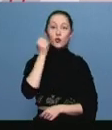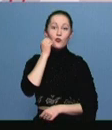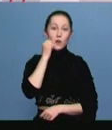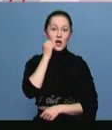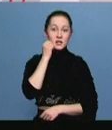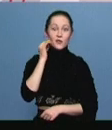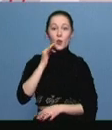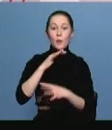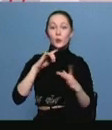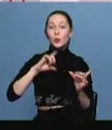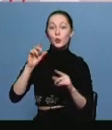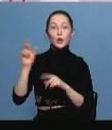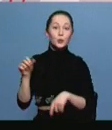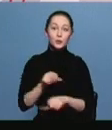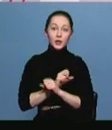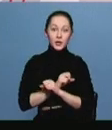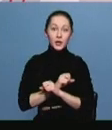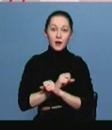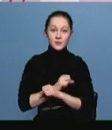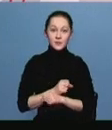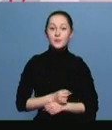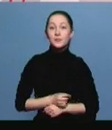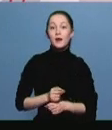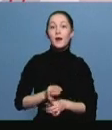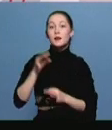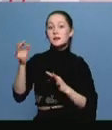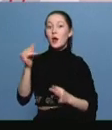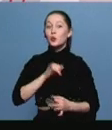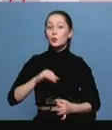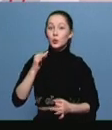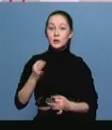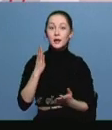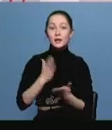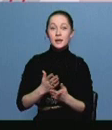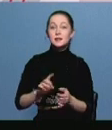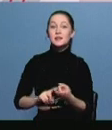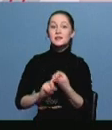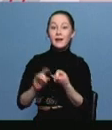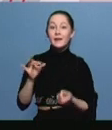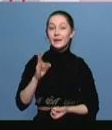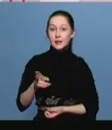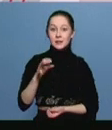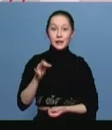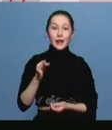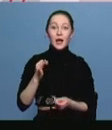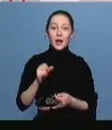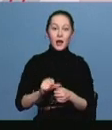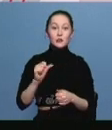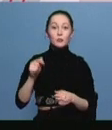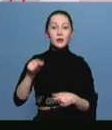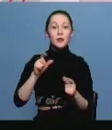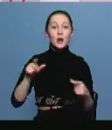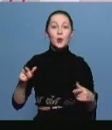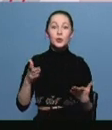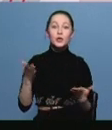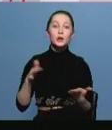и поедут отдыхать, может быть, за пределы Удмуртской республики. Так что риск заражения, конечно, существует. Особенно там, скажем, так называемая категория группы